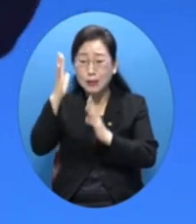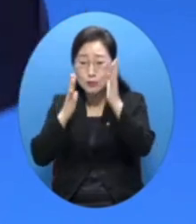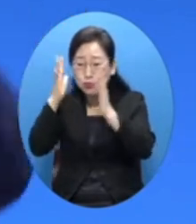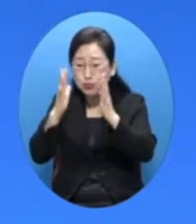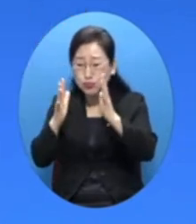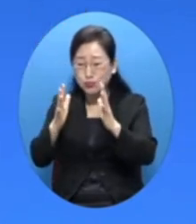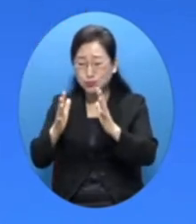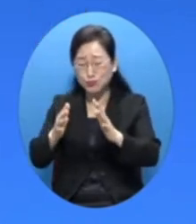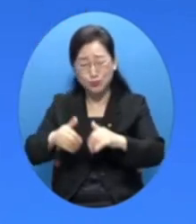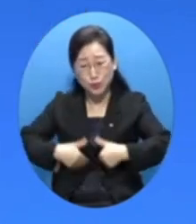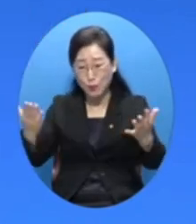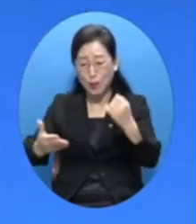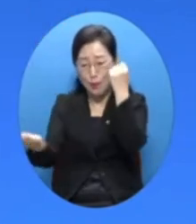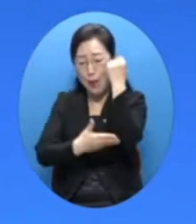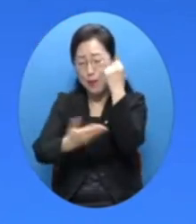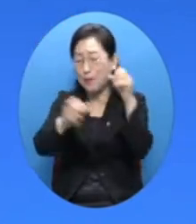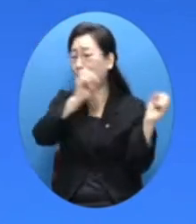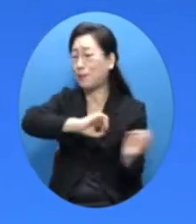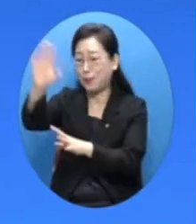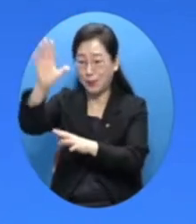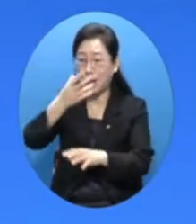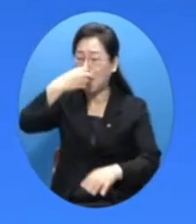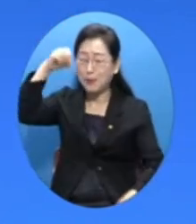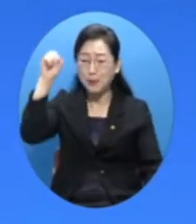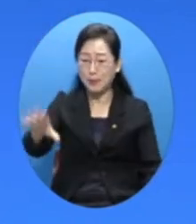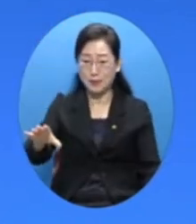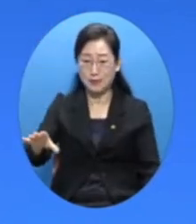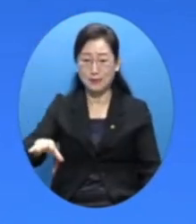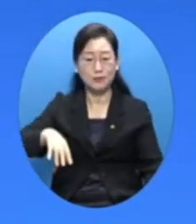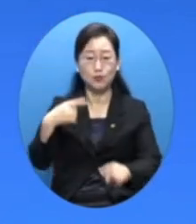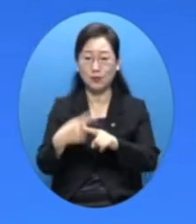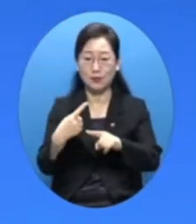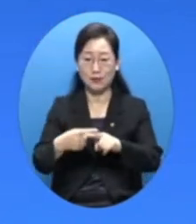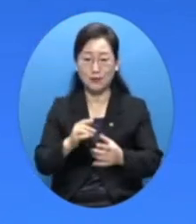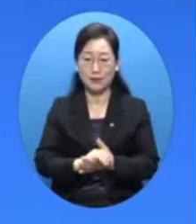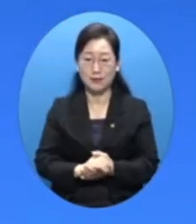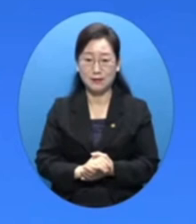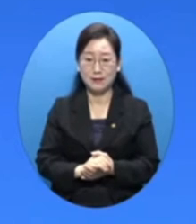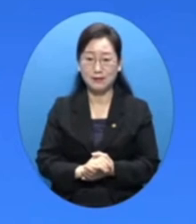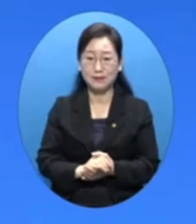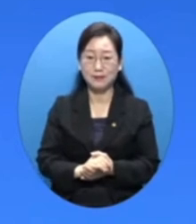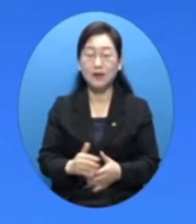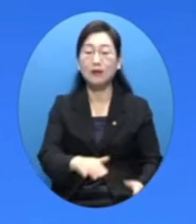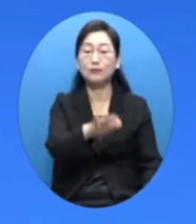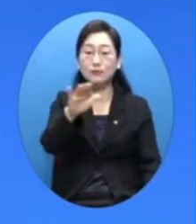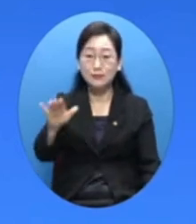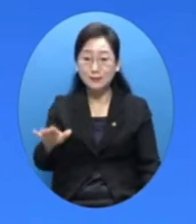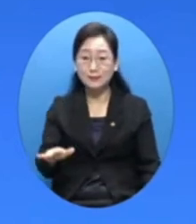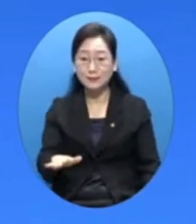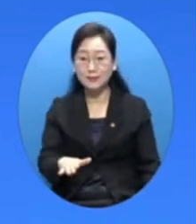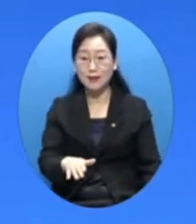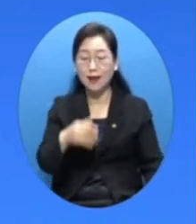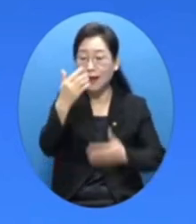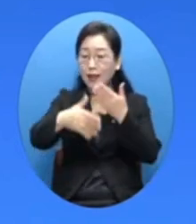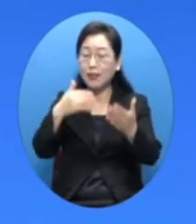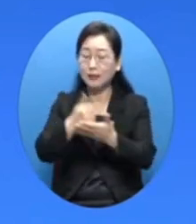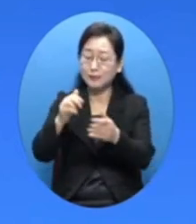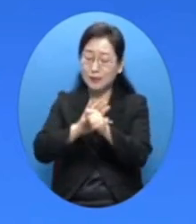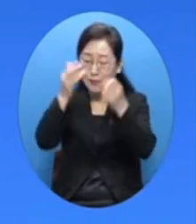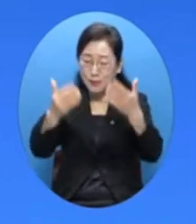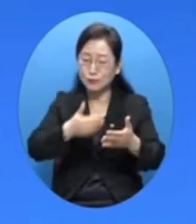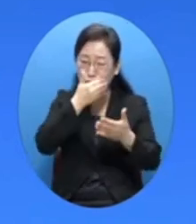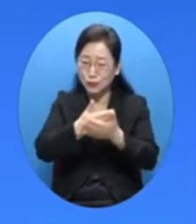베어버려서 던져버리면 그저 쓰레기더미에 던져지고 말게 되는 것입니다. 우리는 하나님의 사랑받은 주님의